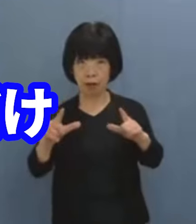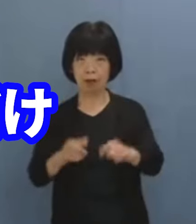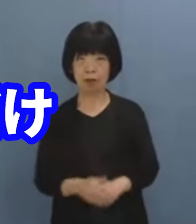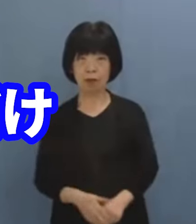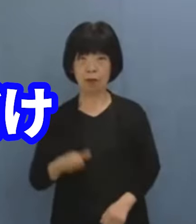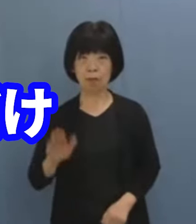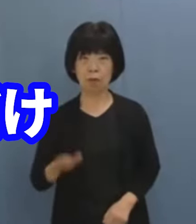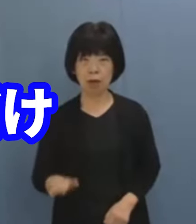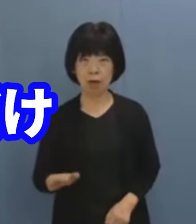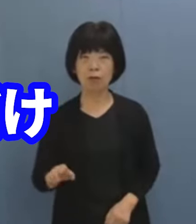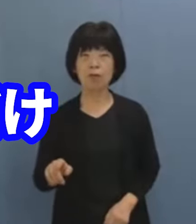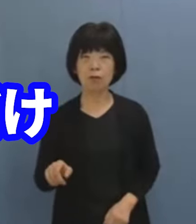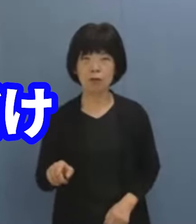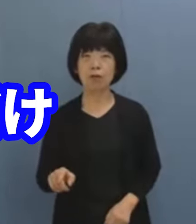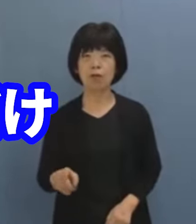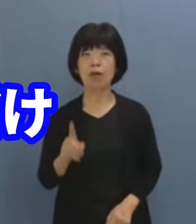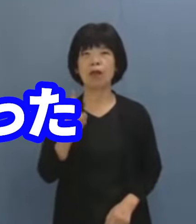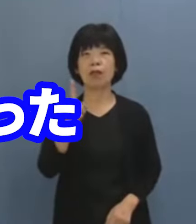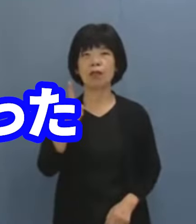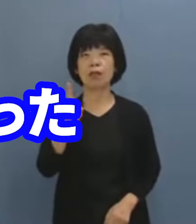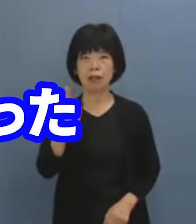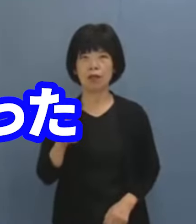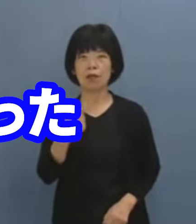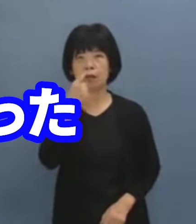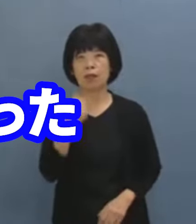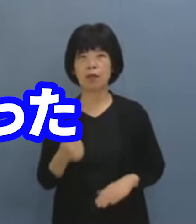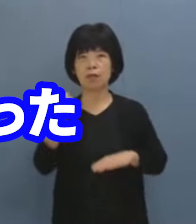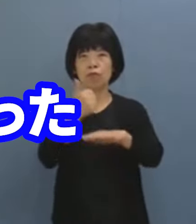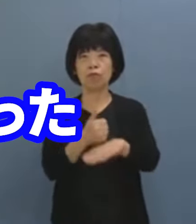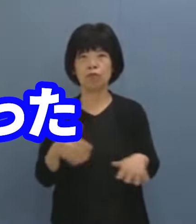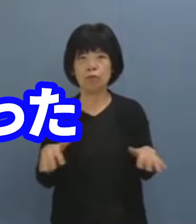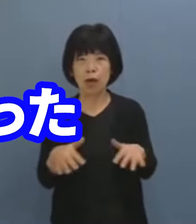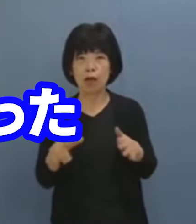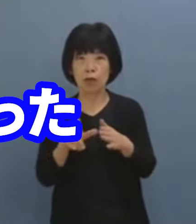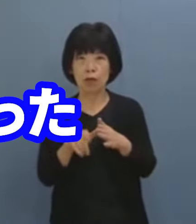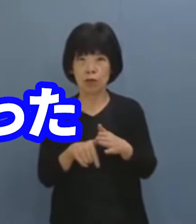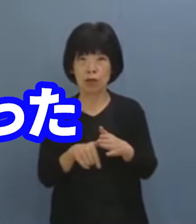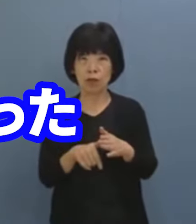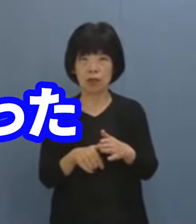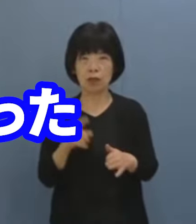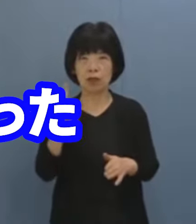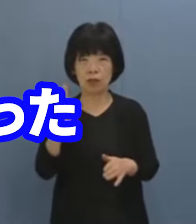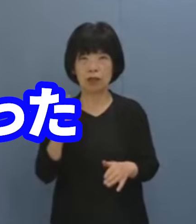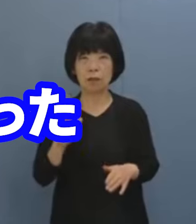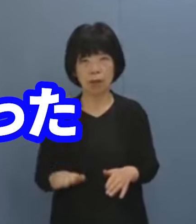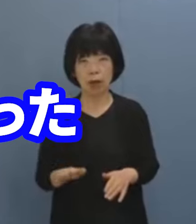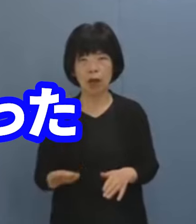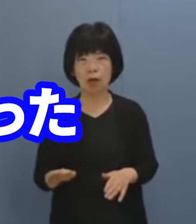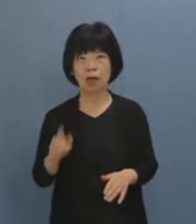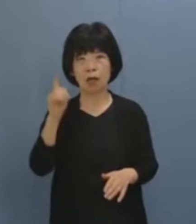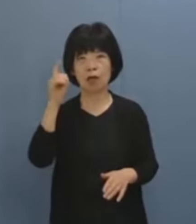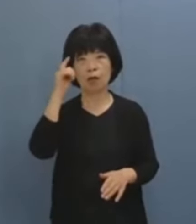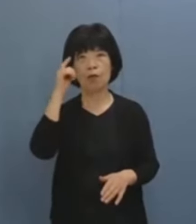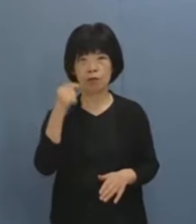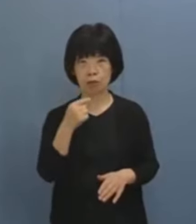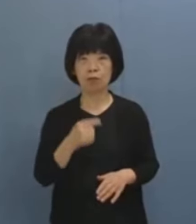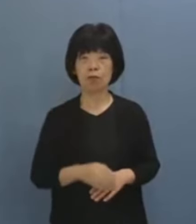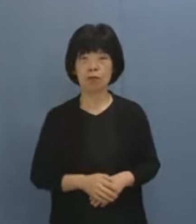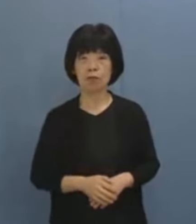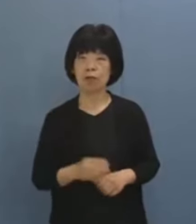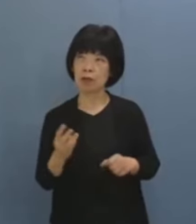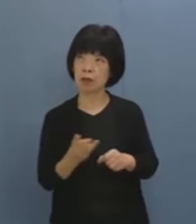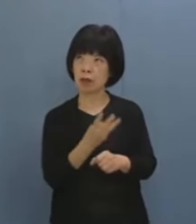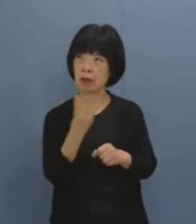だけ知事就任直後に確かしたということだったと思いまして、本当3年